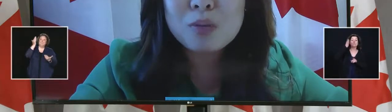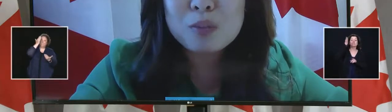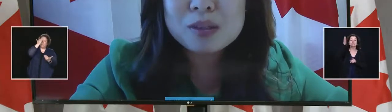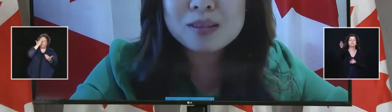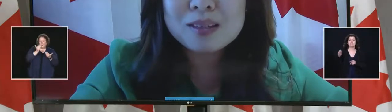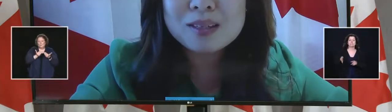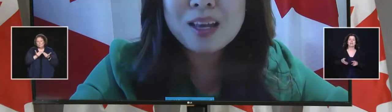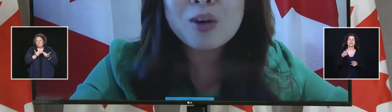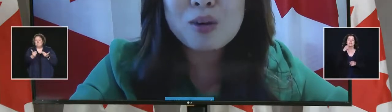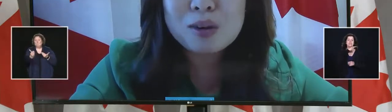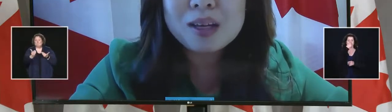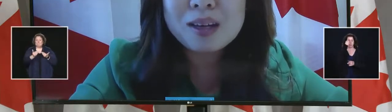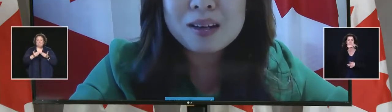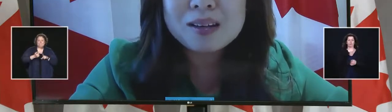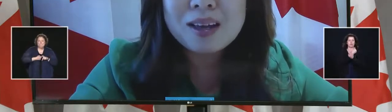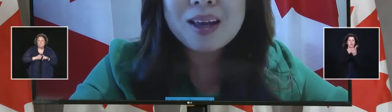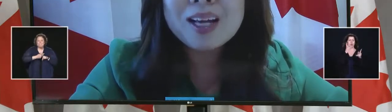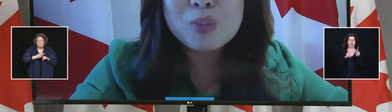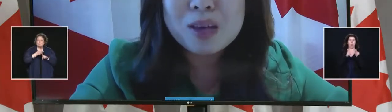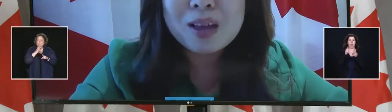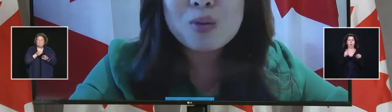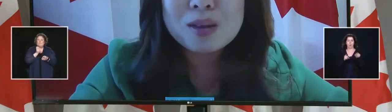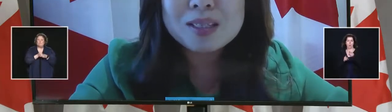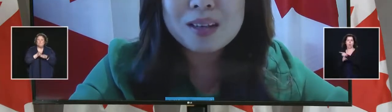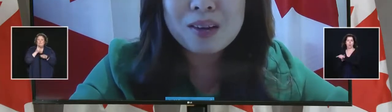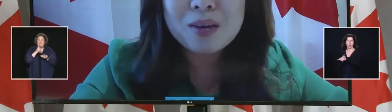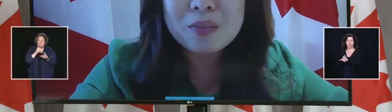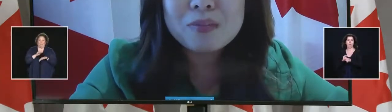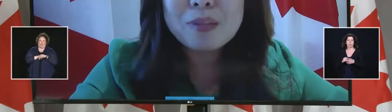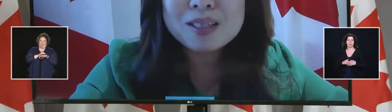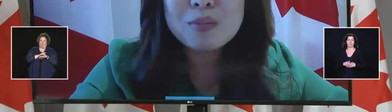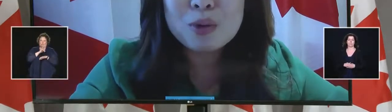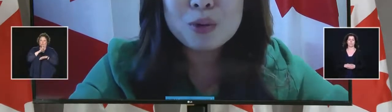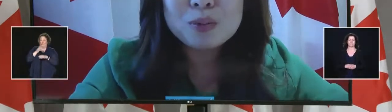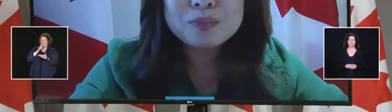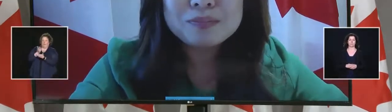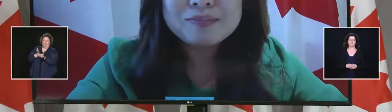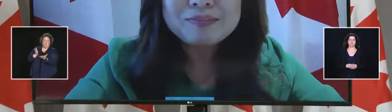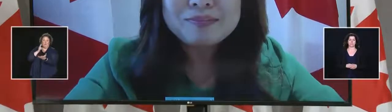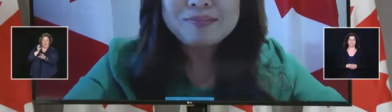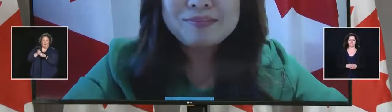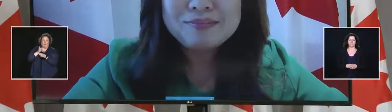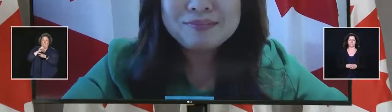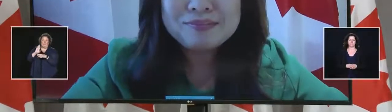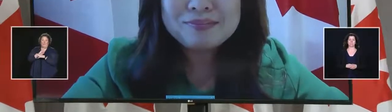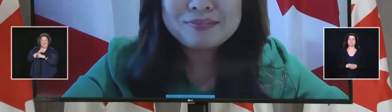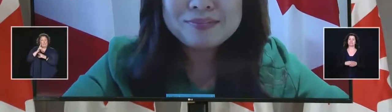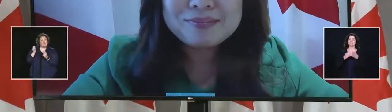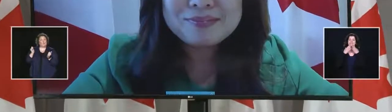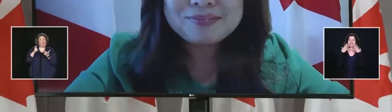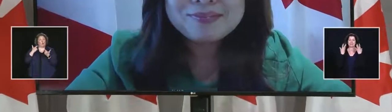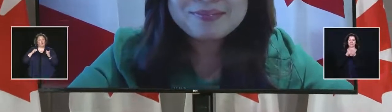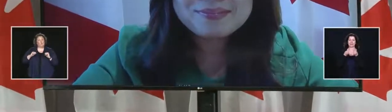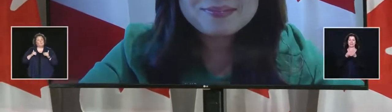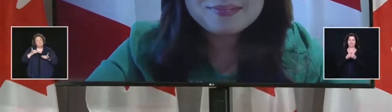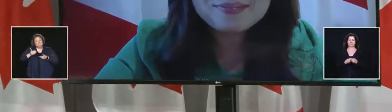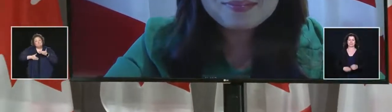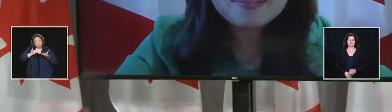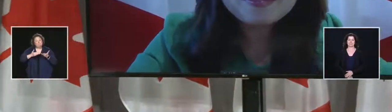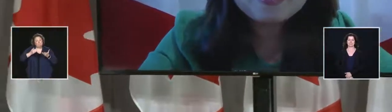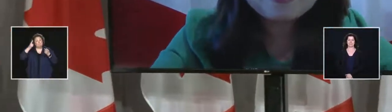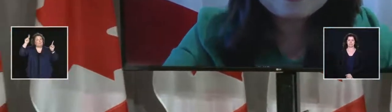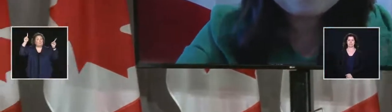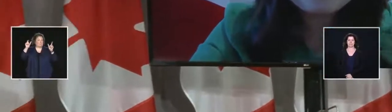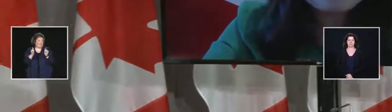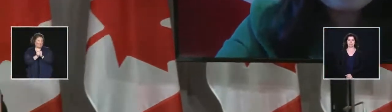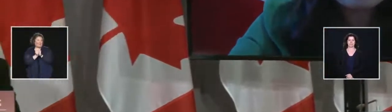support small businesses and all Canadians as we get through this together. Merci beaucoup. OK, thank you very much, Mary. Et maintenant, je